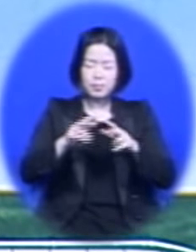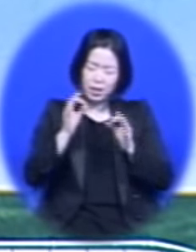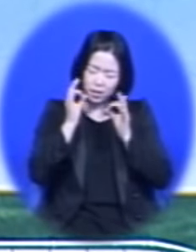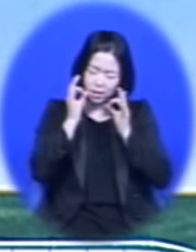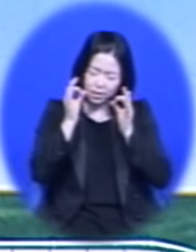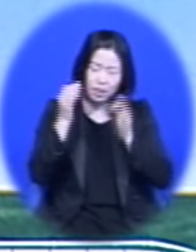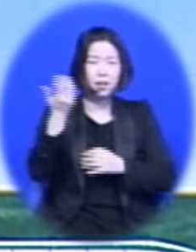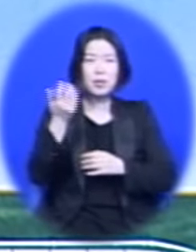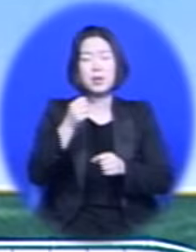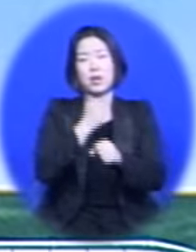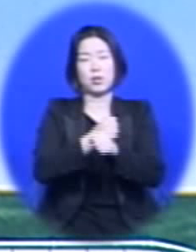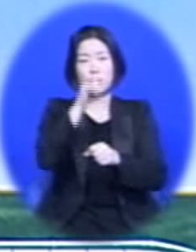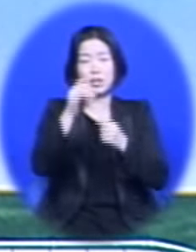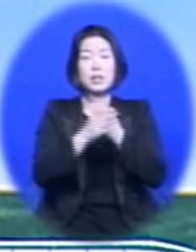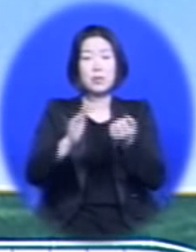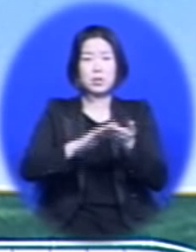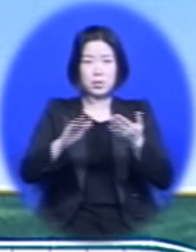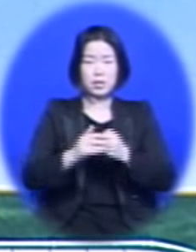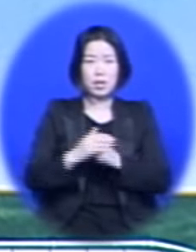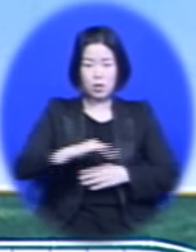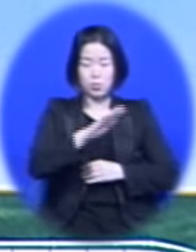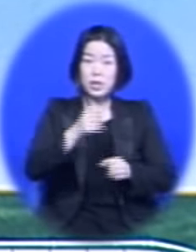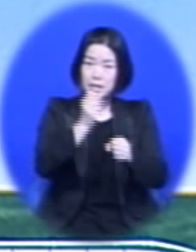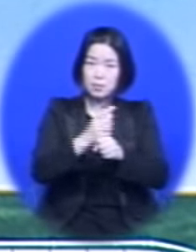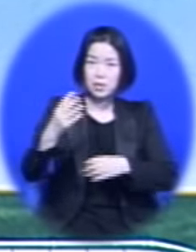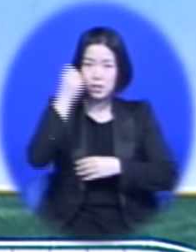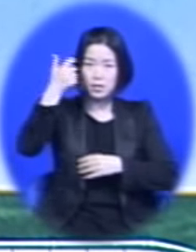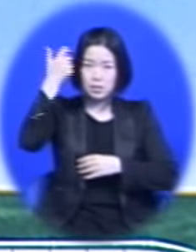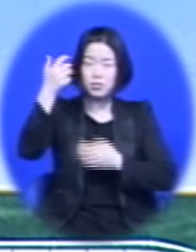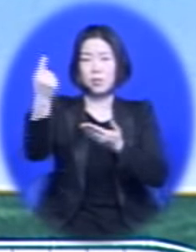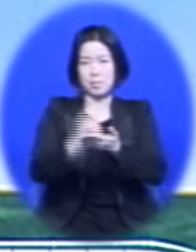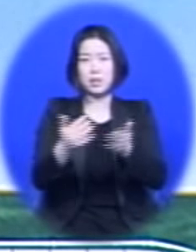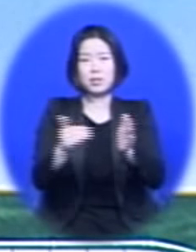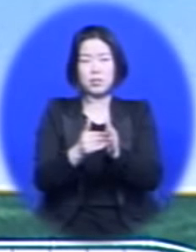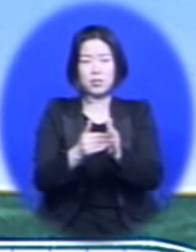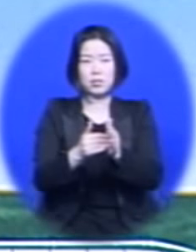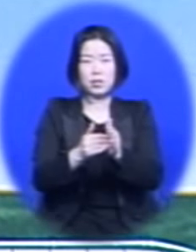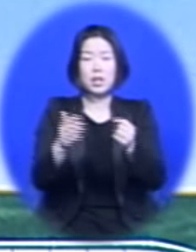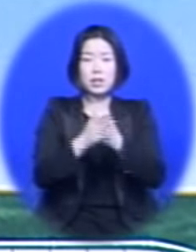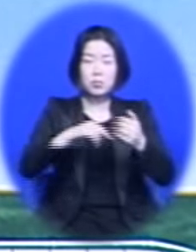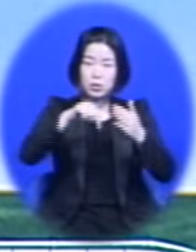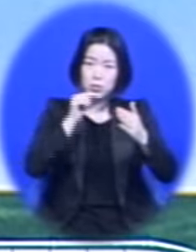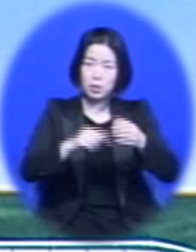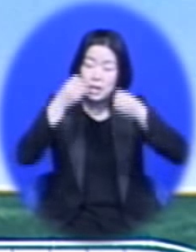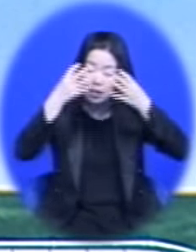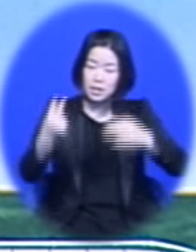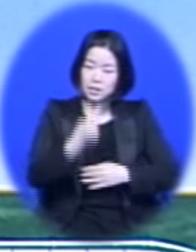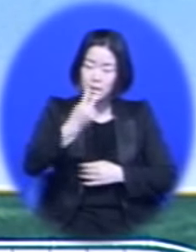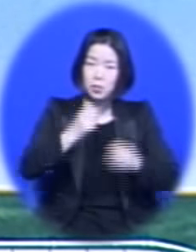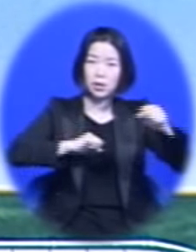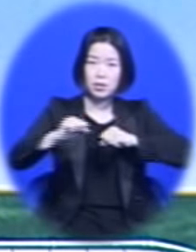때문입니다. 우리는 성령을 이미 받았습니다. 그래서 우리 속에 새 생명의 역사가 일어나고